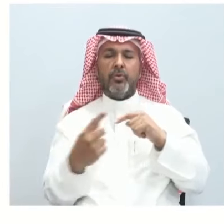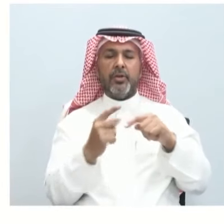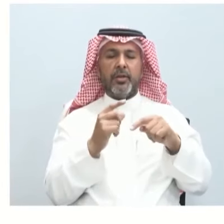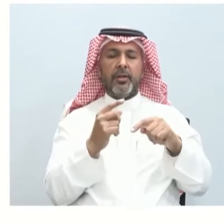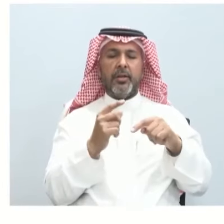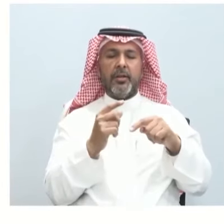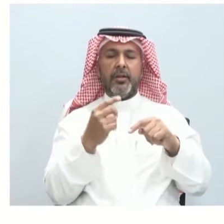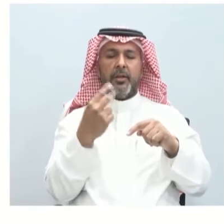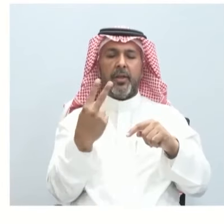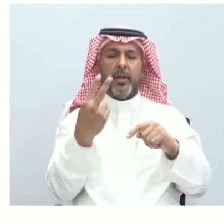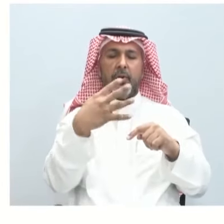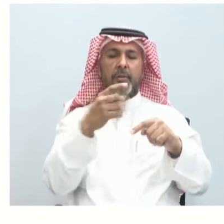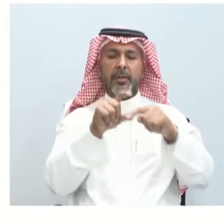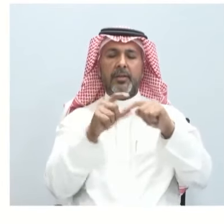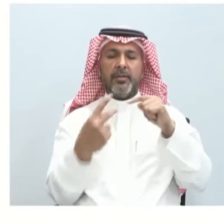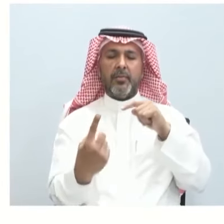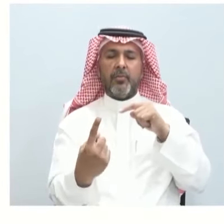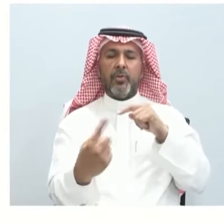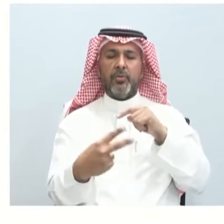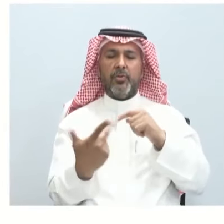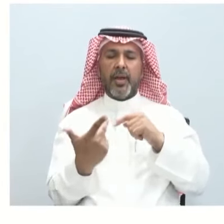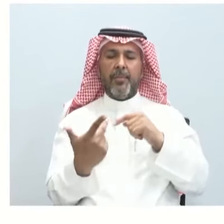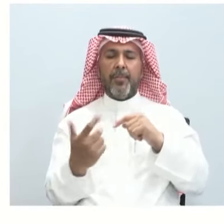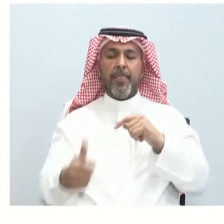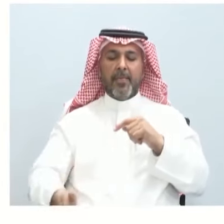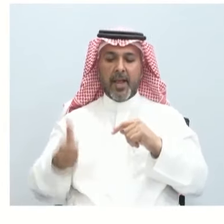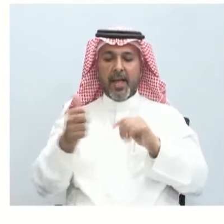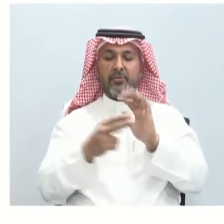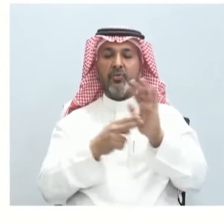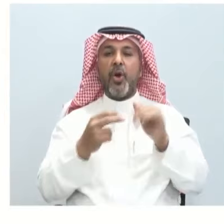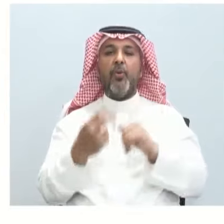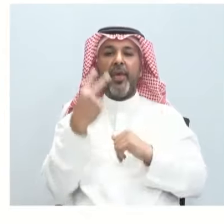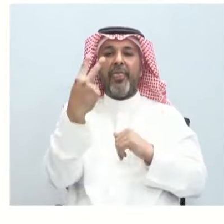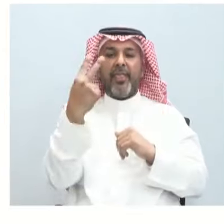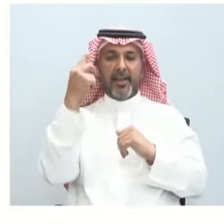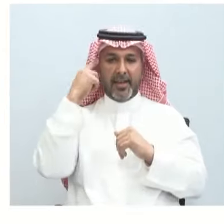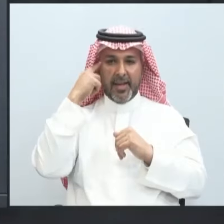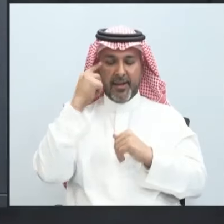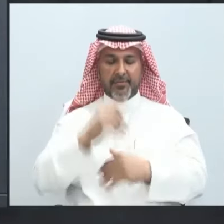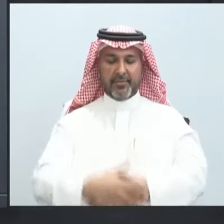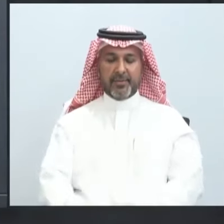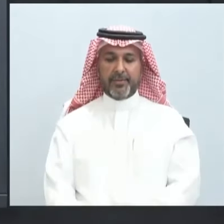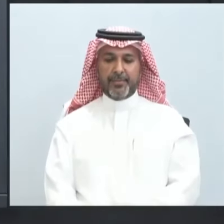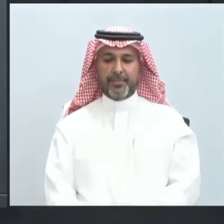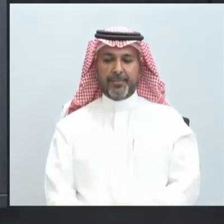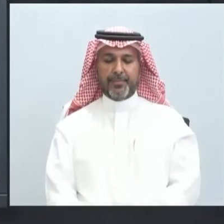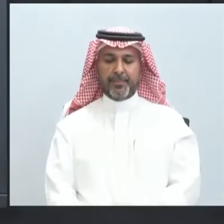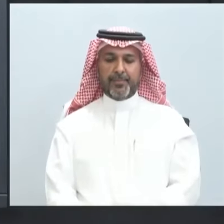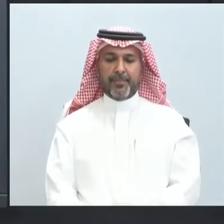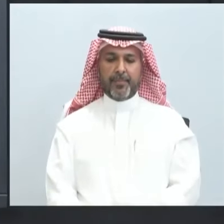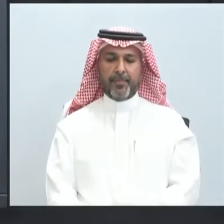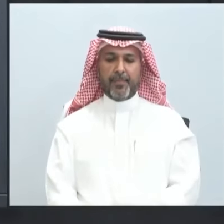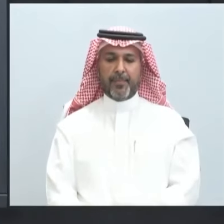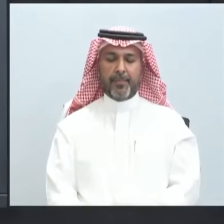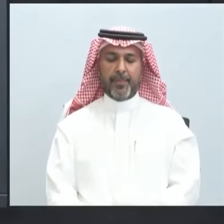استطعنا ان نقوم به حل معادله تحتوي على ضرب وحيده حد بكثيره حدود واستخدمنا